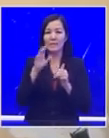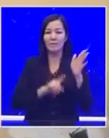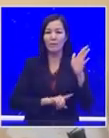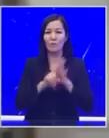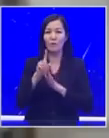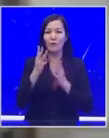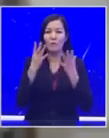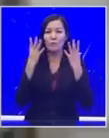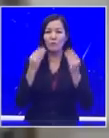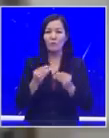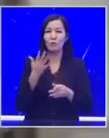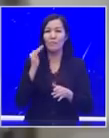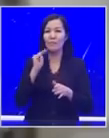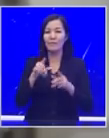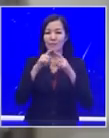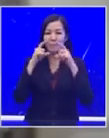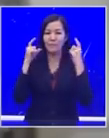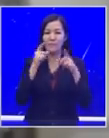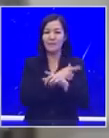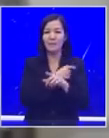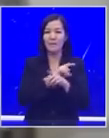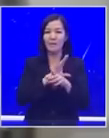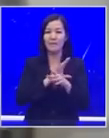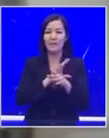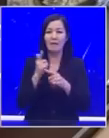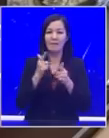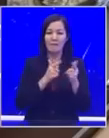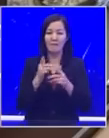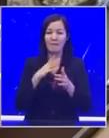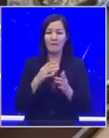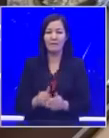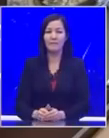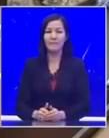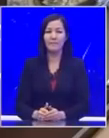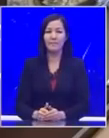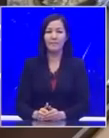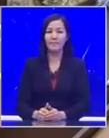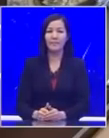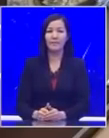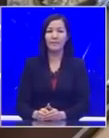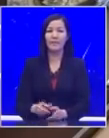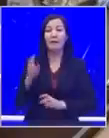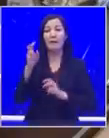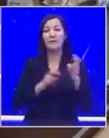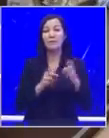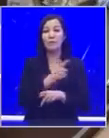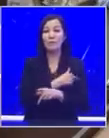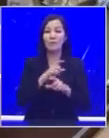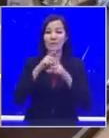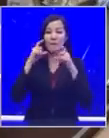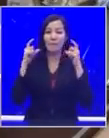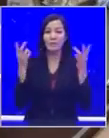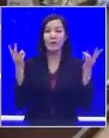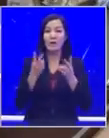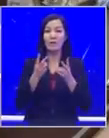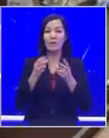3 тәулік ішінде 5 мыңға жуық дана медициналық маска дайындады. Стараемся как можно больше. Кәсіпорын медициналық маскаларға